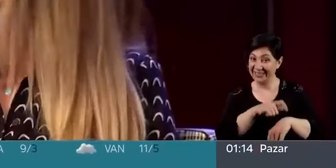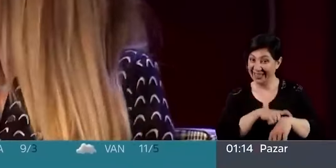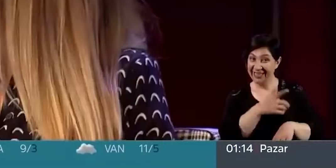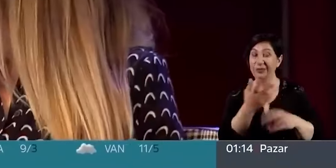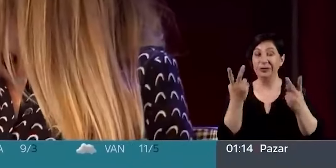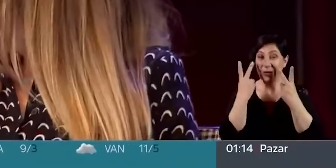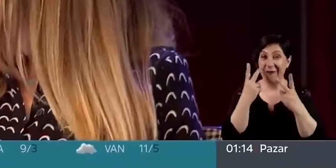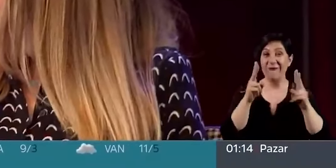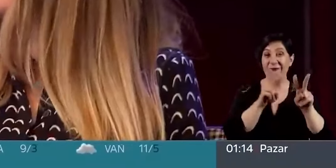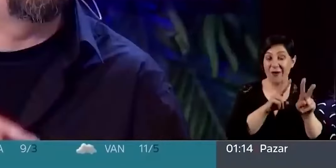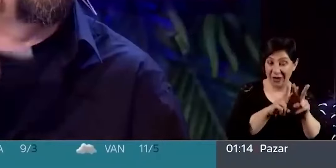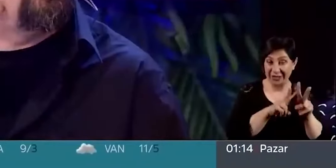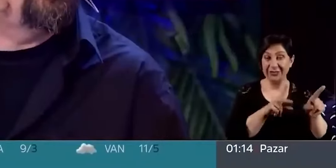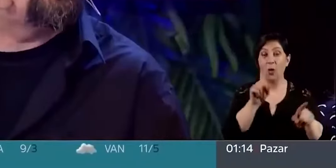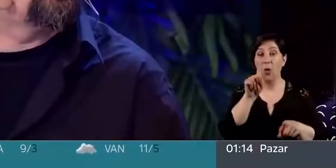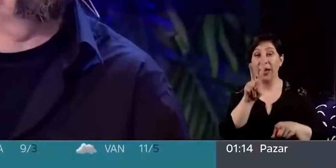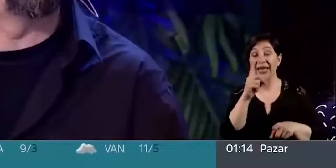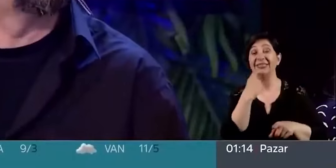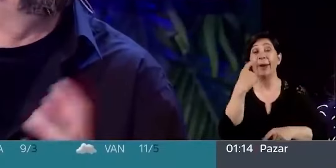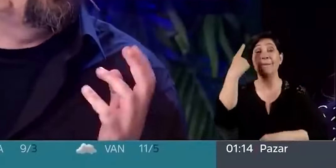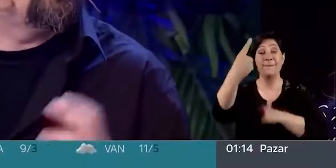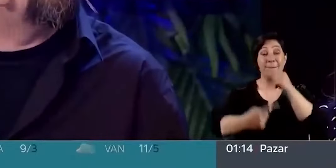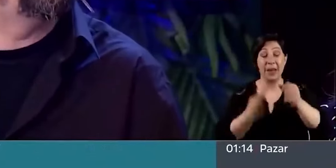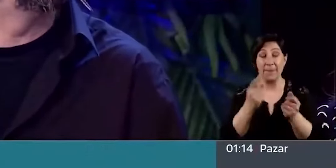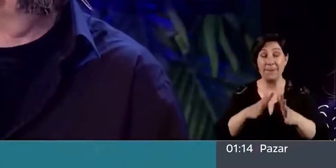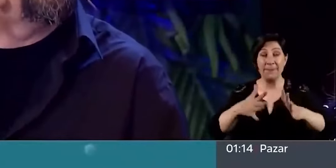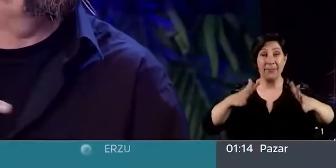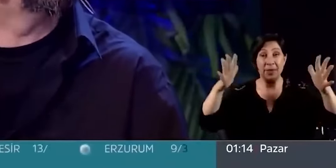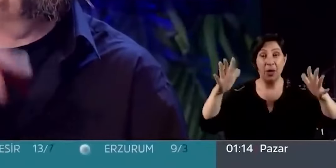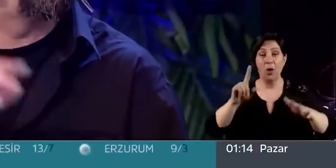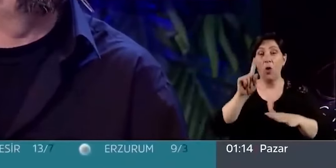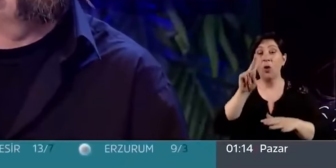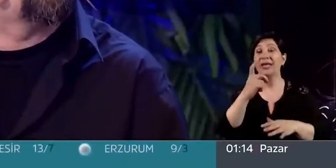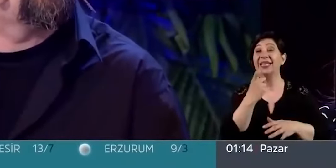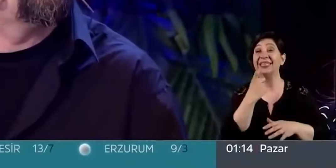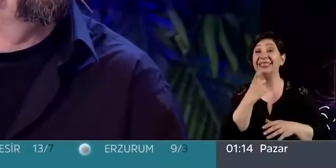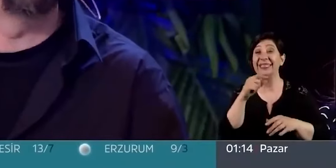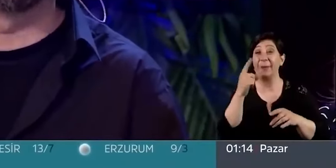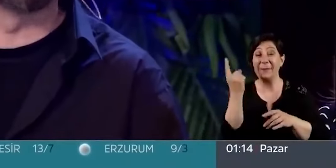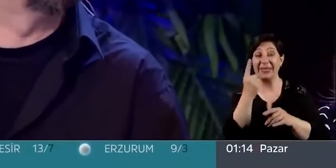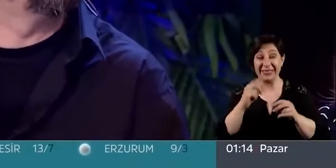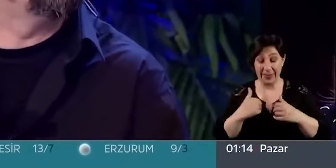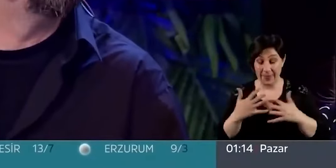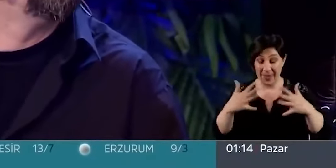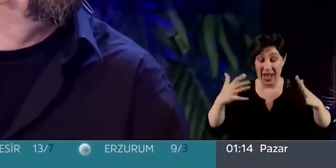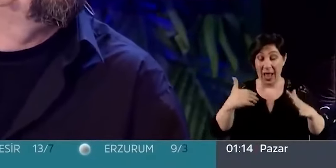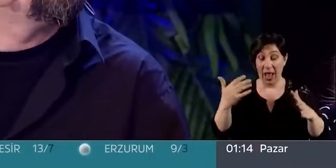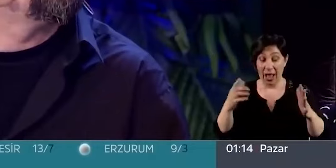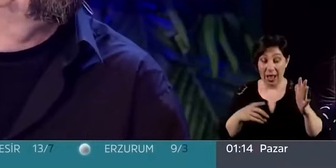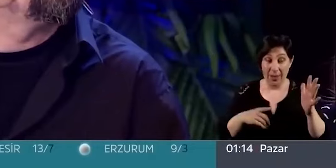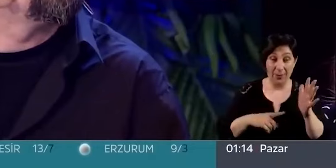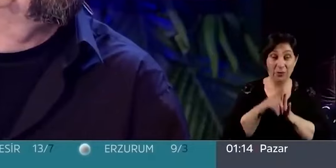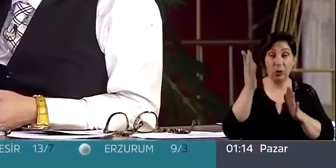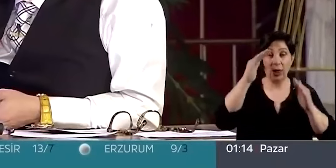Virgin ve Show Radio. Şey dedi aşağıda. 12 yılda bir çok gelen, parlarmış. 12 yılda bir denk gelecek bir şey gelmiş bana şu an. Yani şu ara aldım yürüdüm.